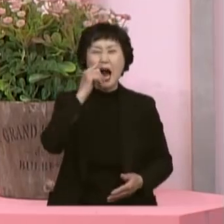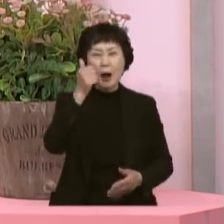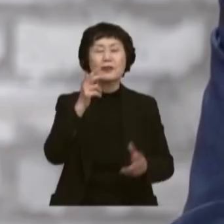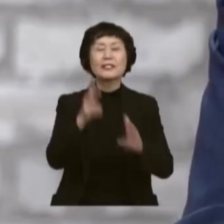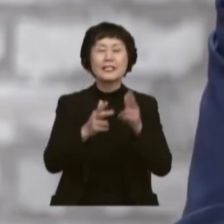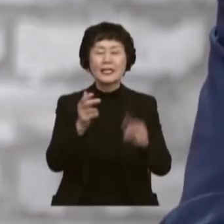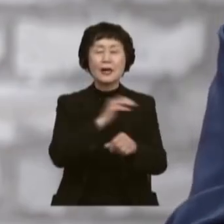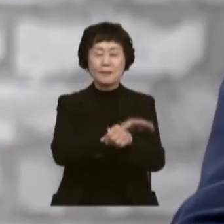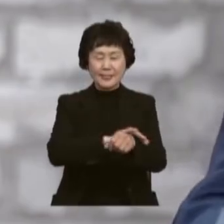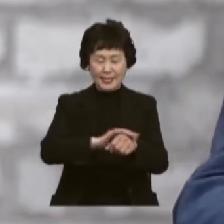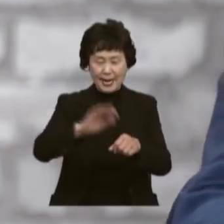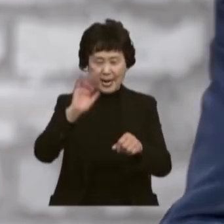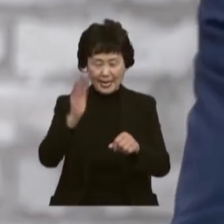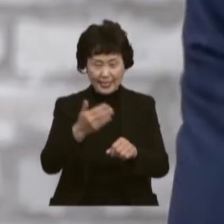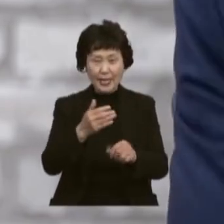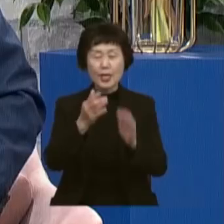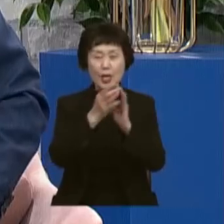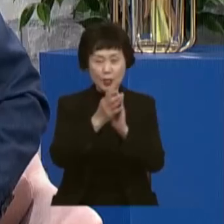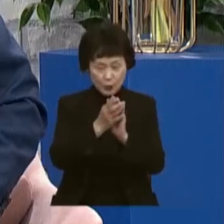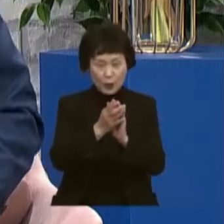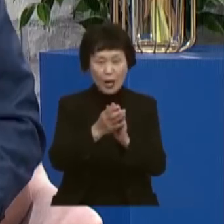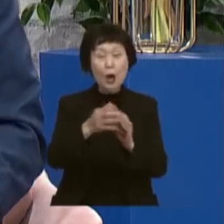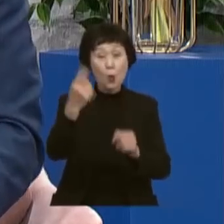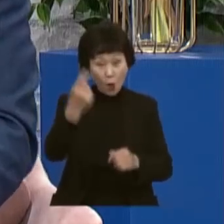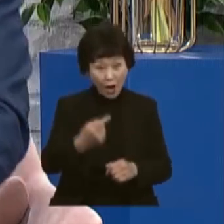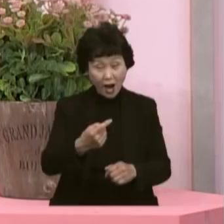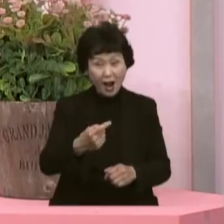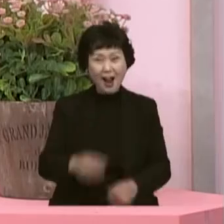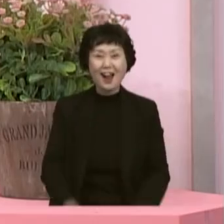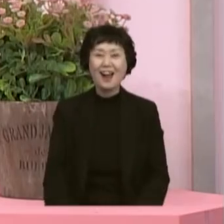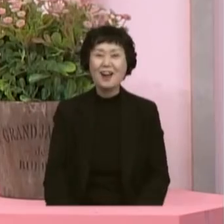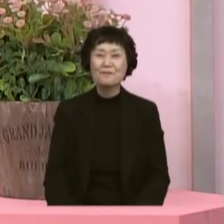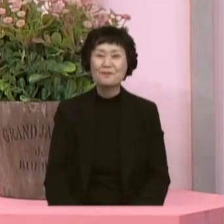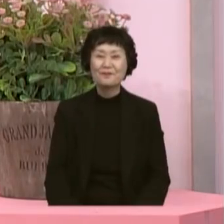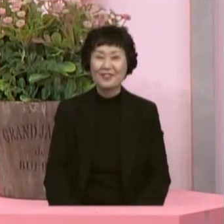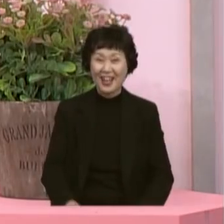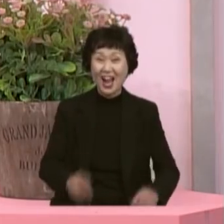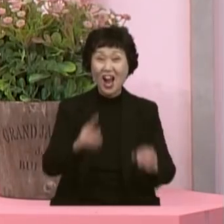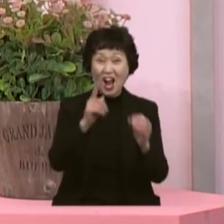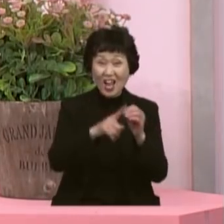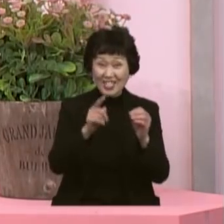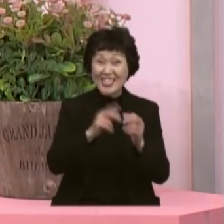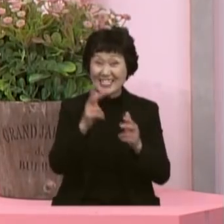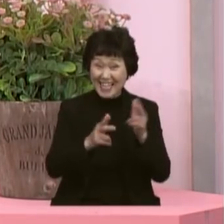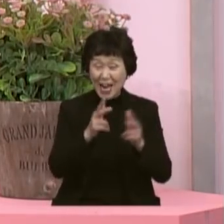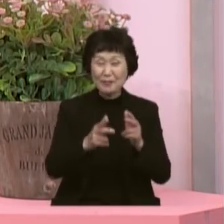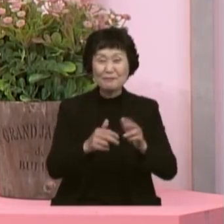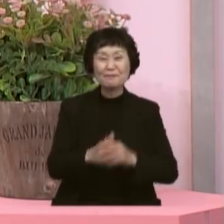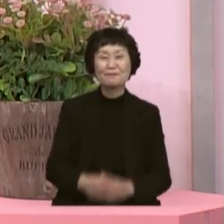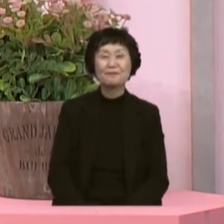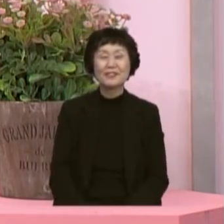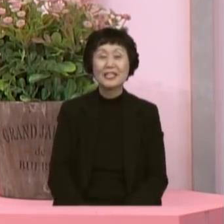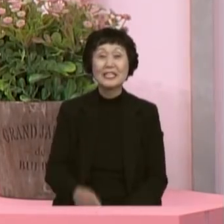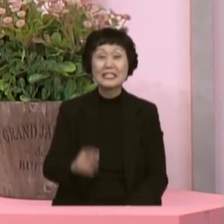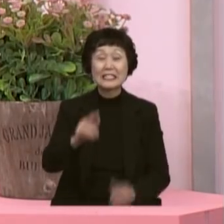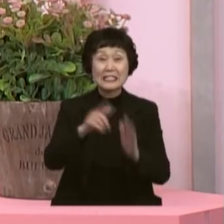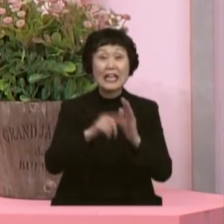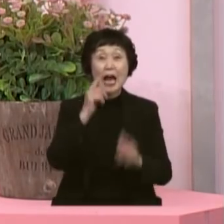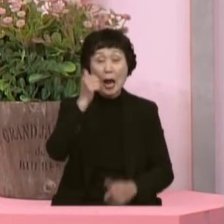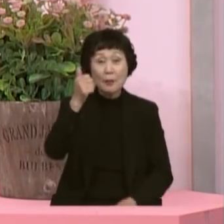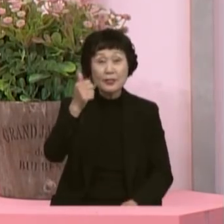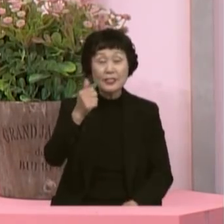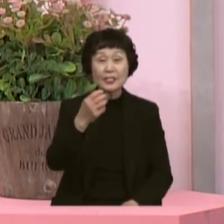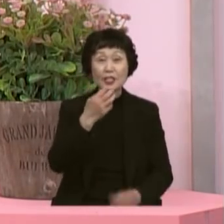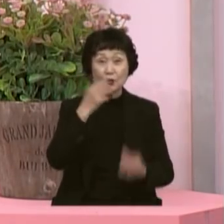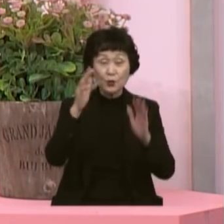와라. 절사업? 절사업이었던 거야. 근데 아버지는 워낙 서울사범 영문학과 교수였고 네.